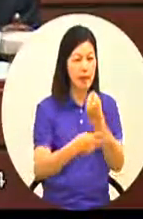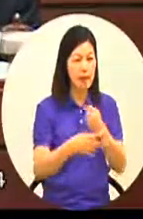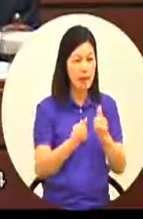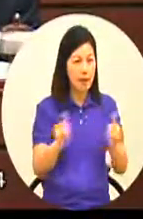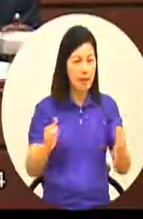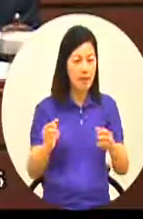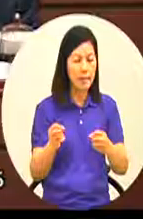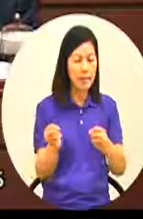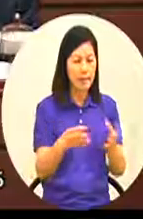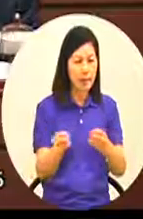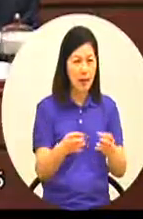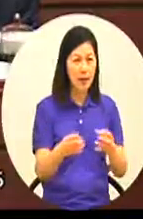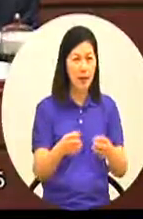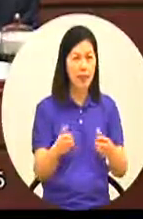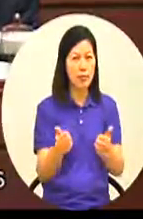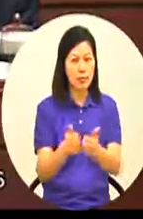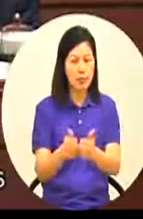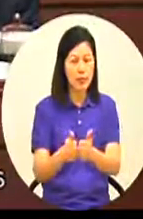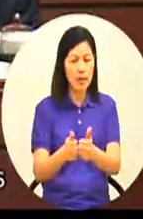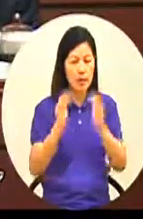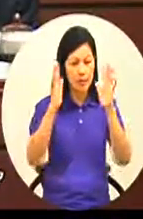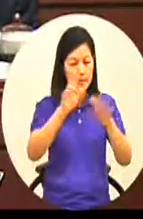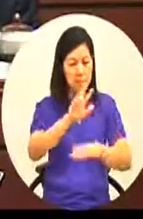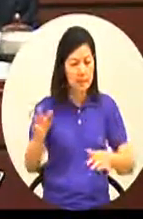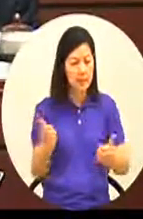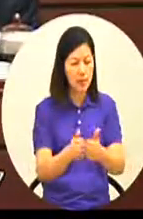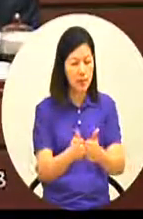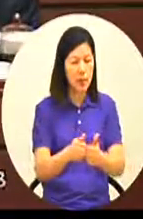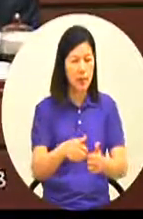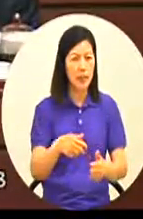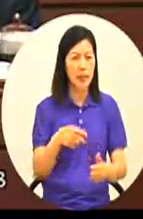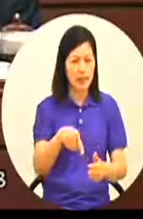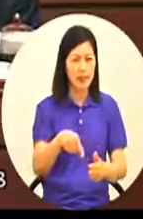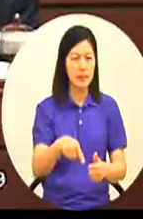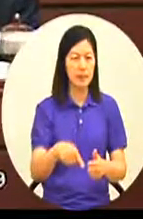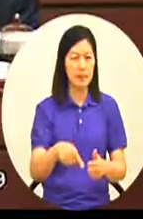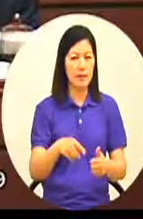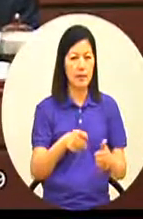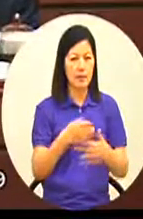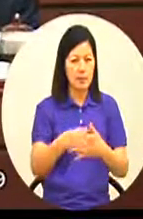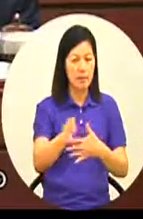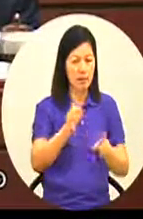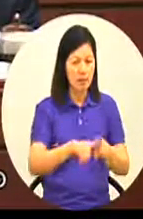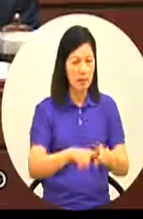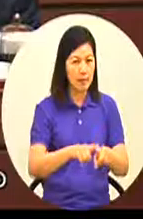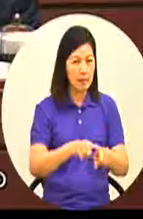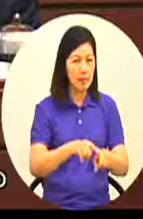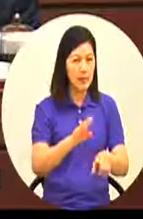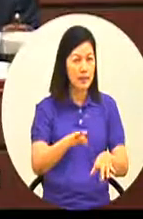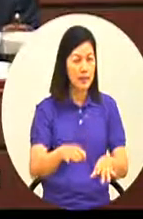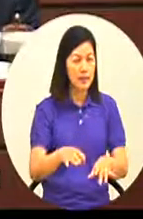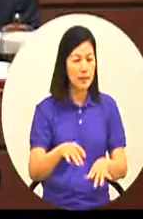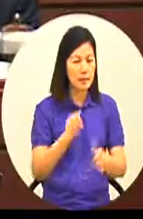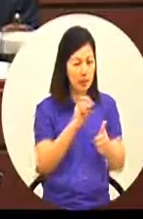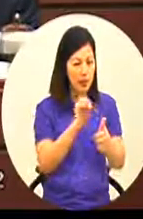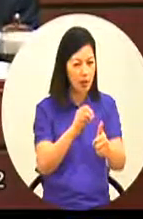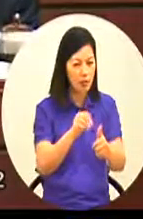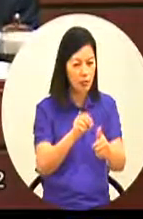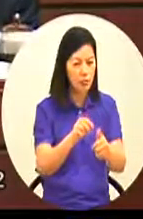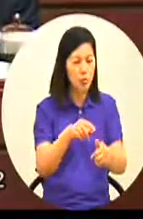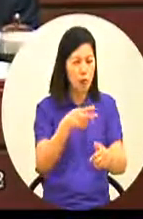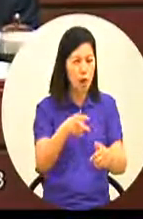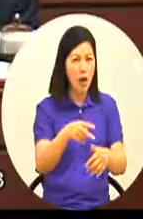加一个正式一个会议的方式啊，但是我甲议员报告一下，因为即马吼，咱会当反映的管道愈来愈侪啊，哦，包括